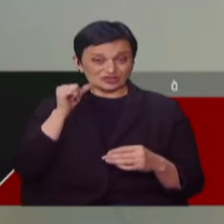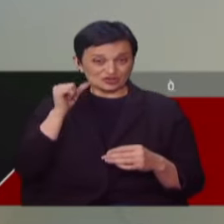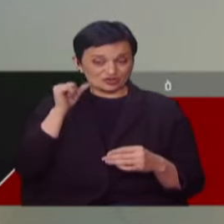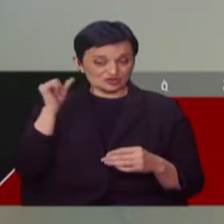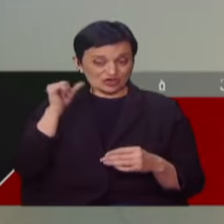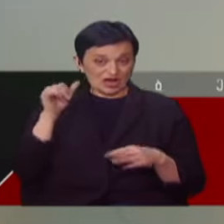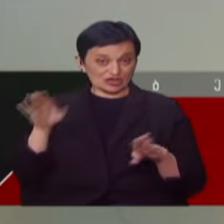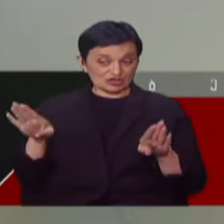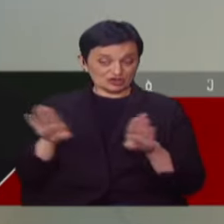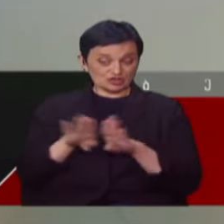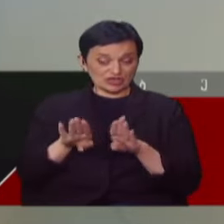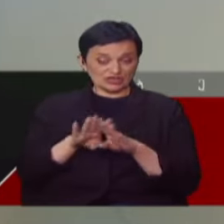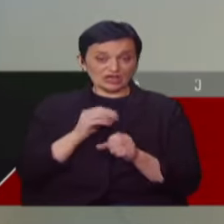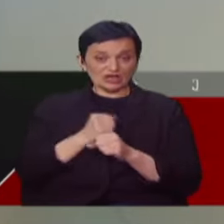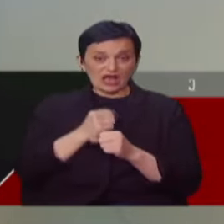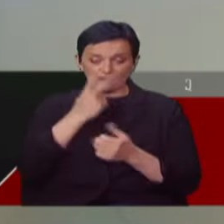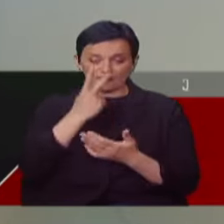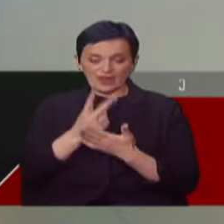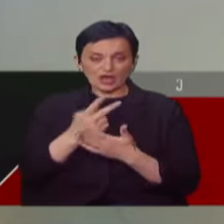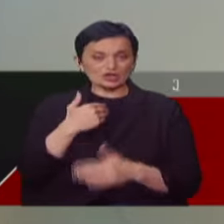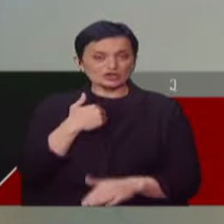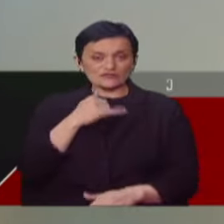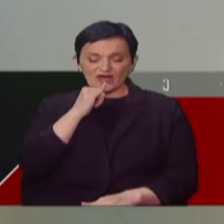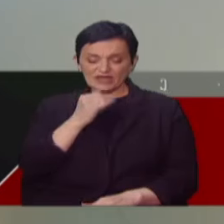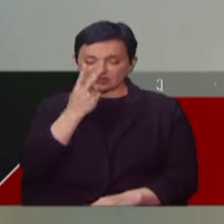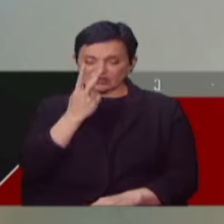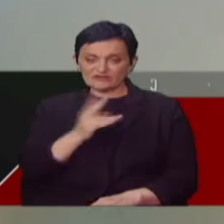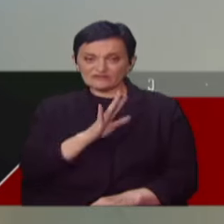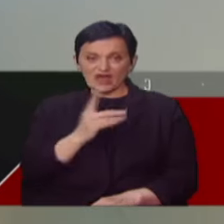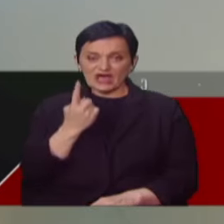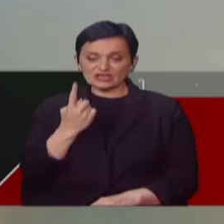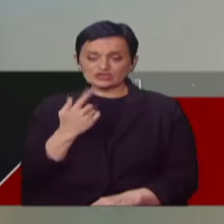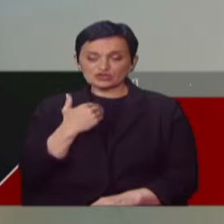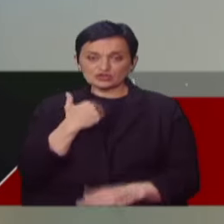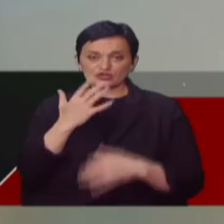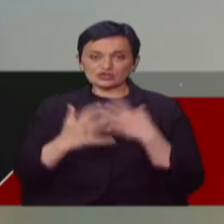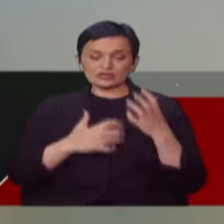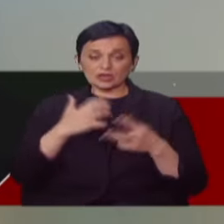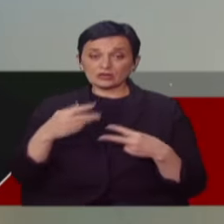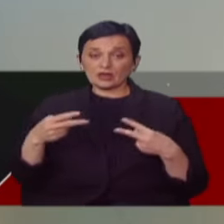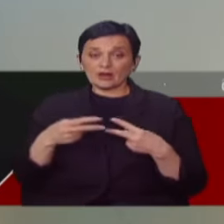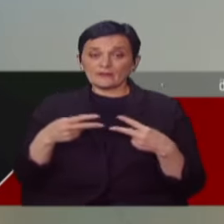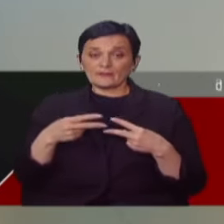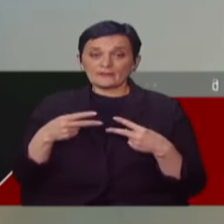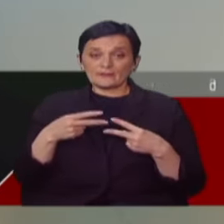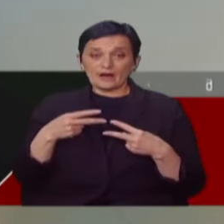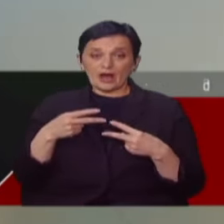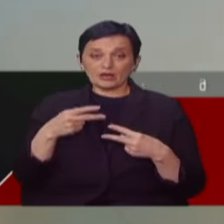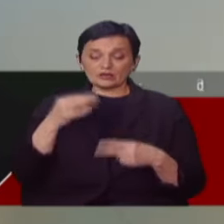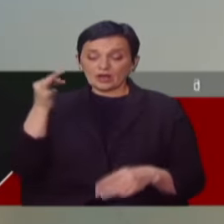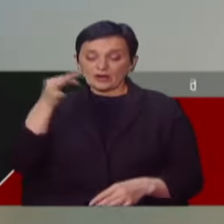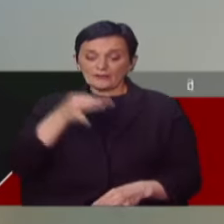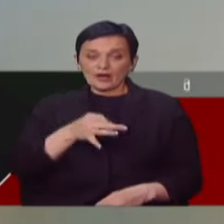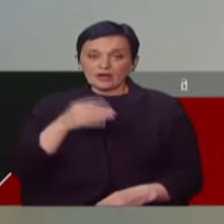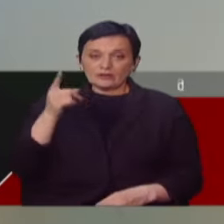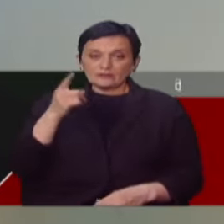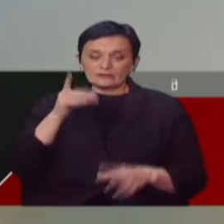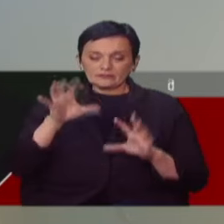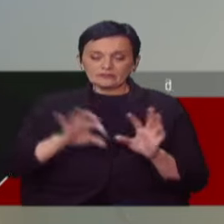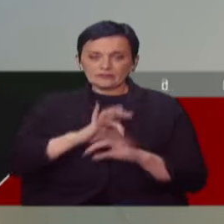ვთქვათ, შედარებას გავაკეთებთ, ნახავთ, რომ ჩვენ ვერ ვნახავთ ვერც ერთი ჩვენი საერთაშორისო პარტნიორის გამოხმაურება, სადაც ისინი